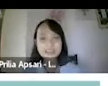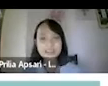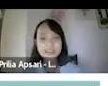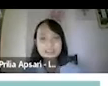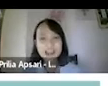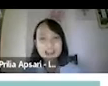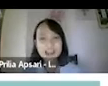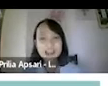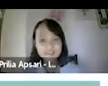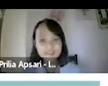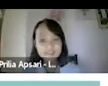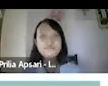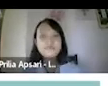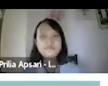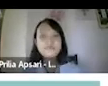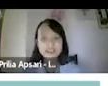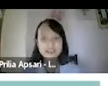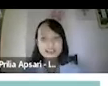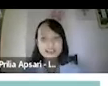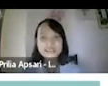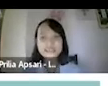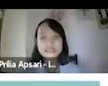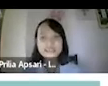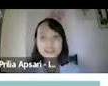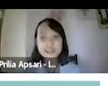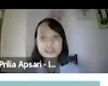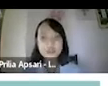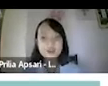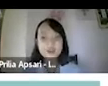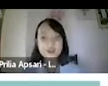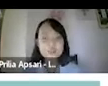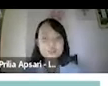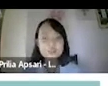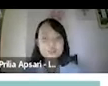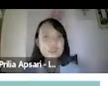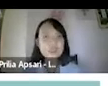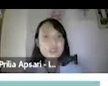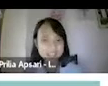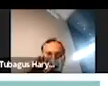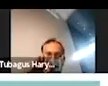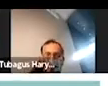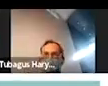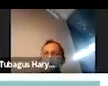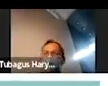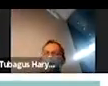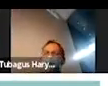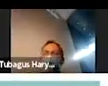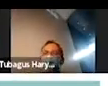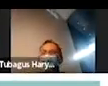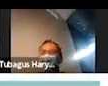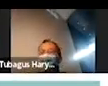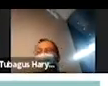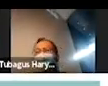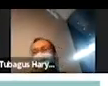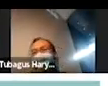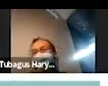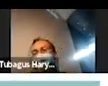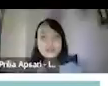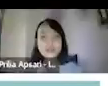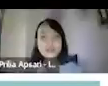Mbak etheldreda bongkar atau seri bongkar beliau aktif dalam isu-isu Sentral terkait tata kelola cuma duduk dan juga keadilan iklim